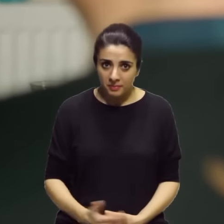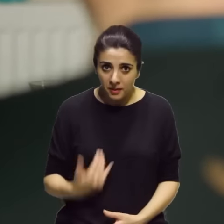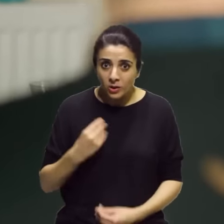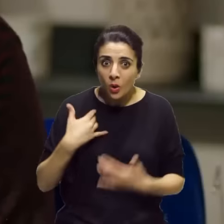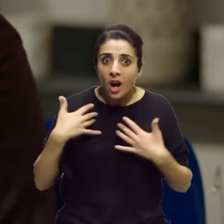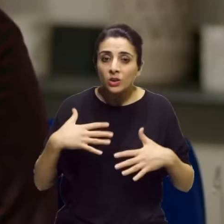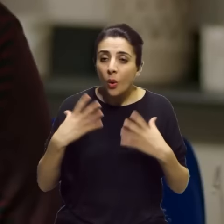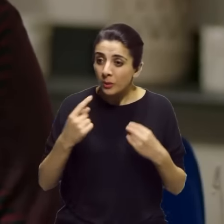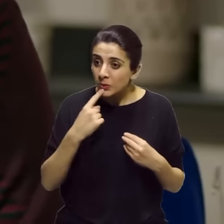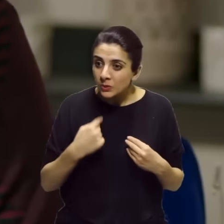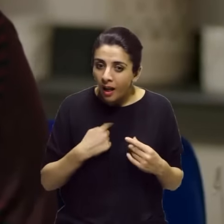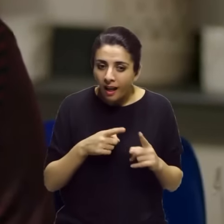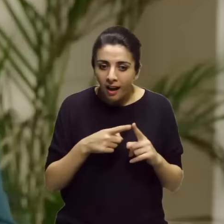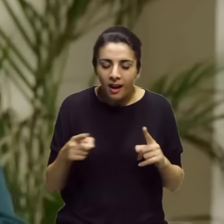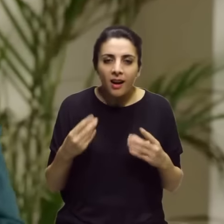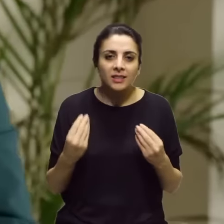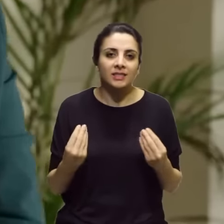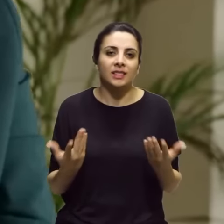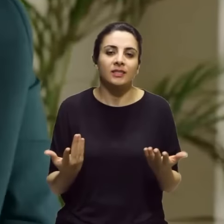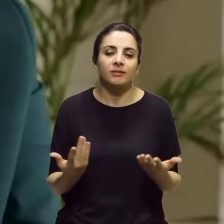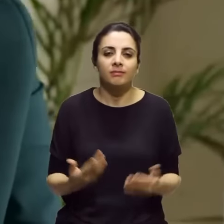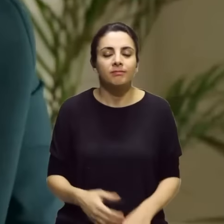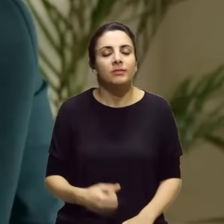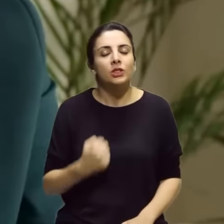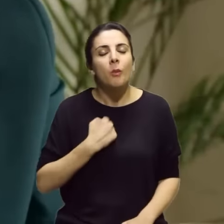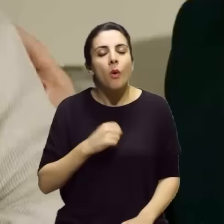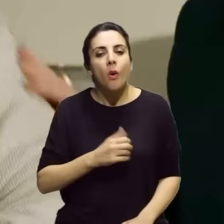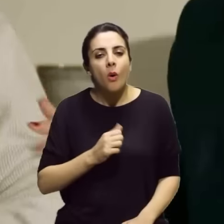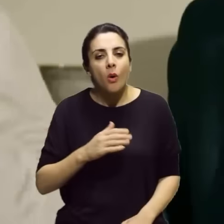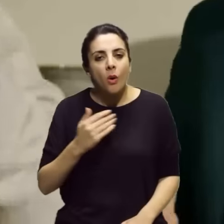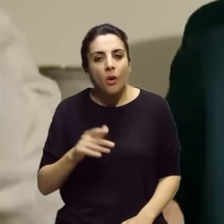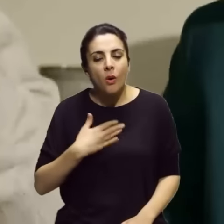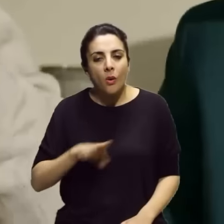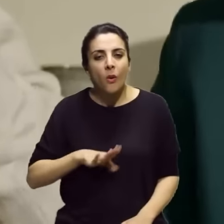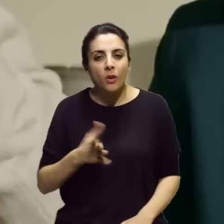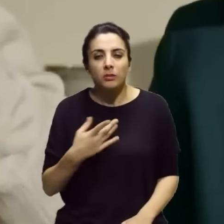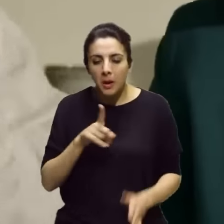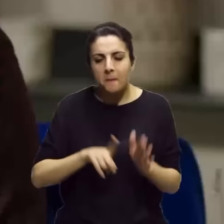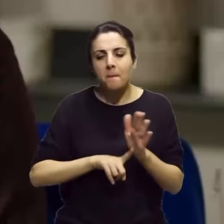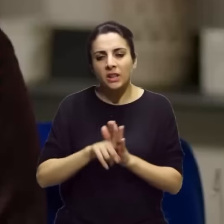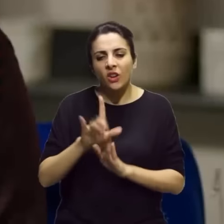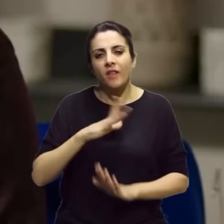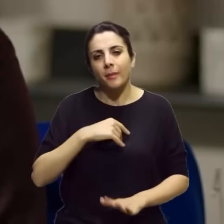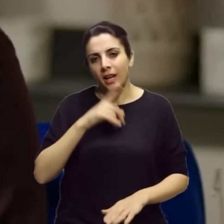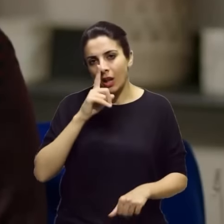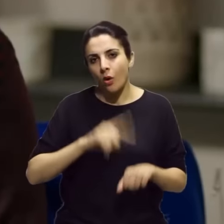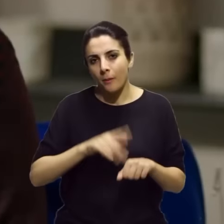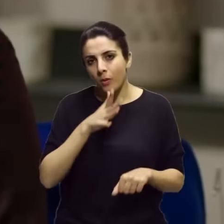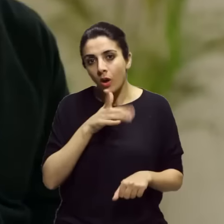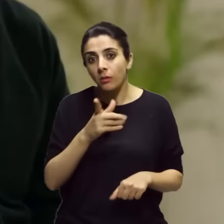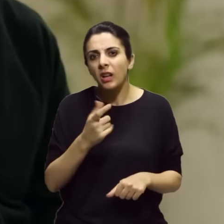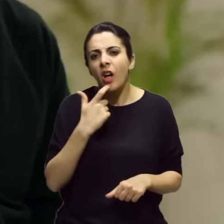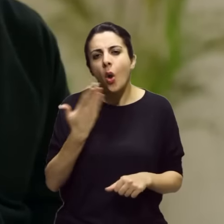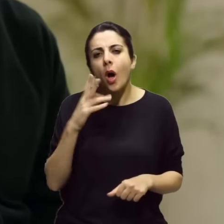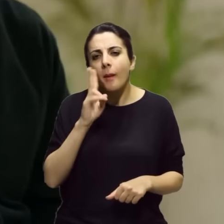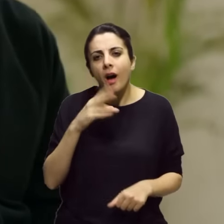kadar heyecanlandım ki söylediğinizden beri. Aslan oğlum benim ya. Senin zaten çok başarılı olacağını ben biliyordum, biliyor musun? Çok